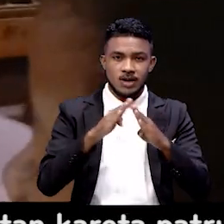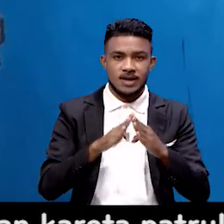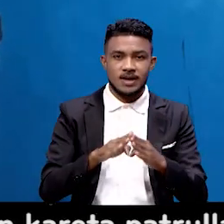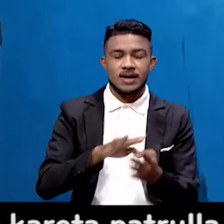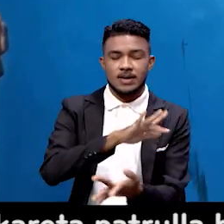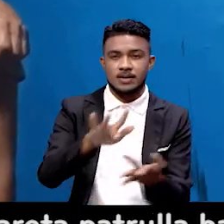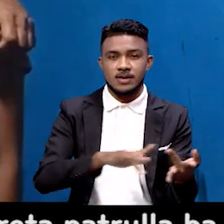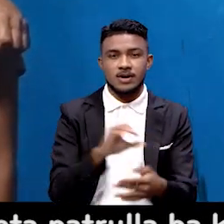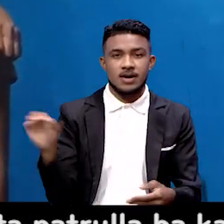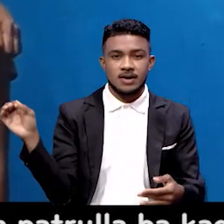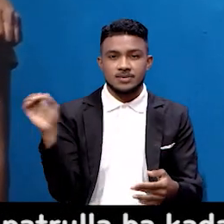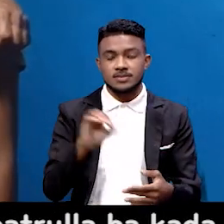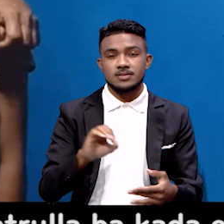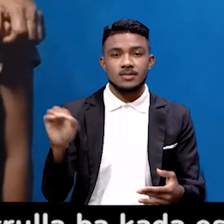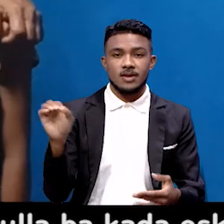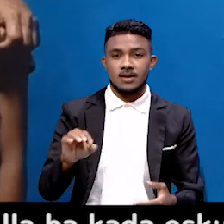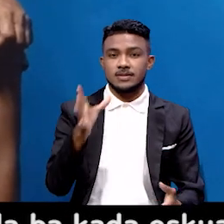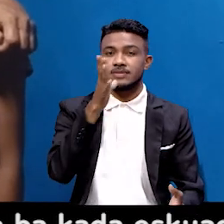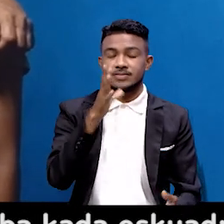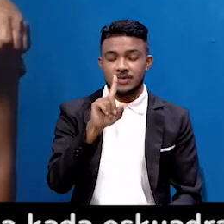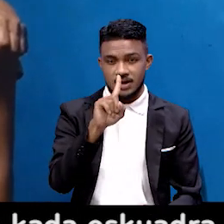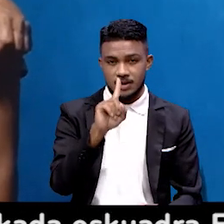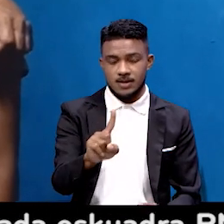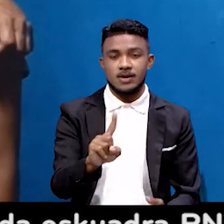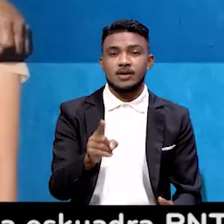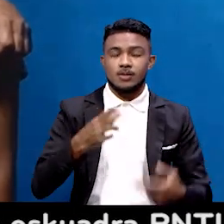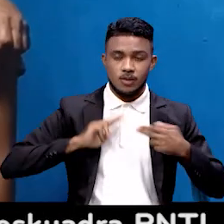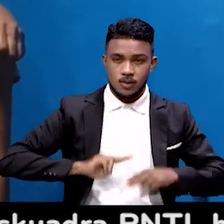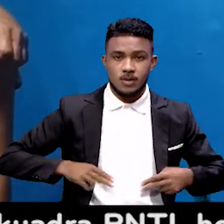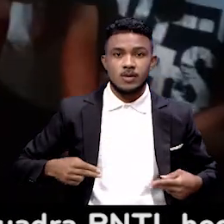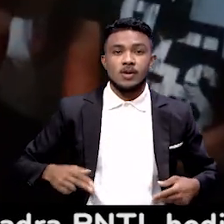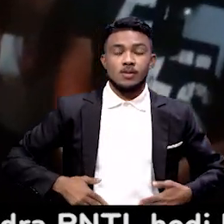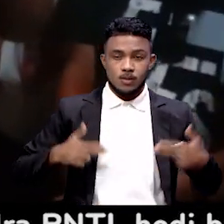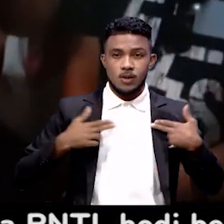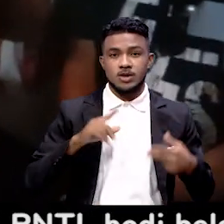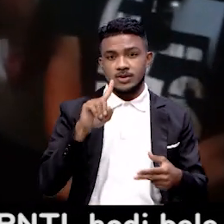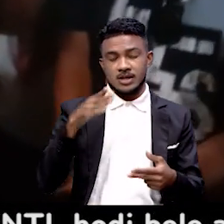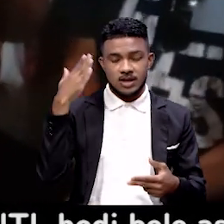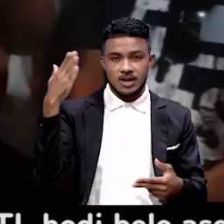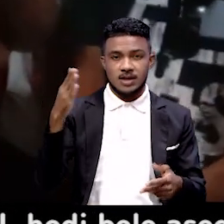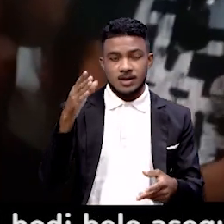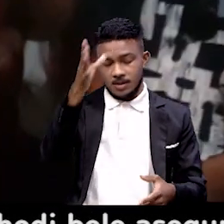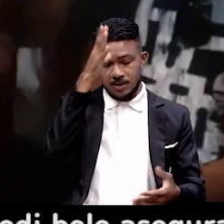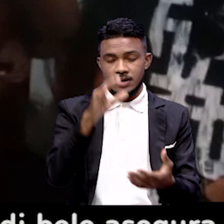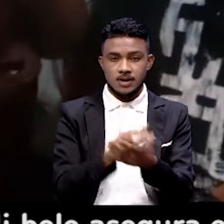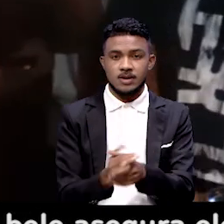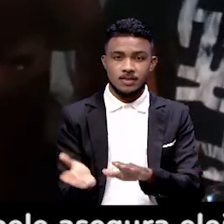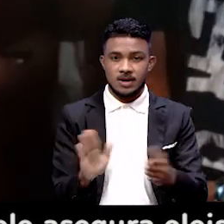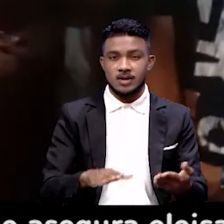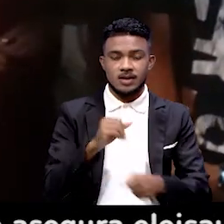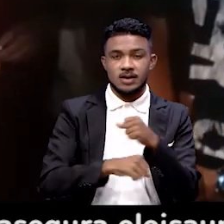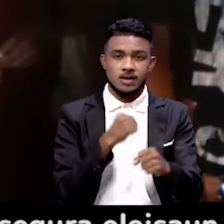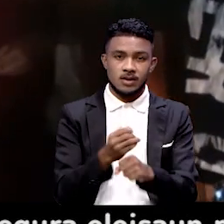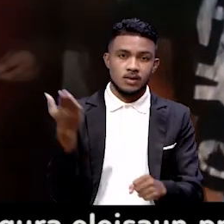begitu. Inang Faluk Mega, Morris Mesa konya uang naik hat, tambah nia kaweng, husi kona mundu, iya tinan hirak liuba. Ia bibang nemos